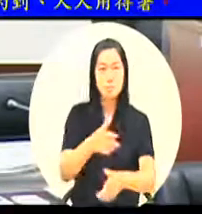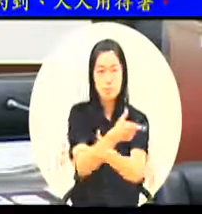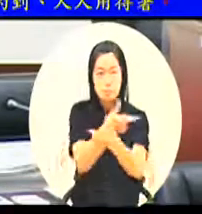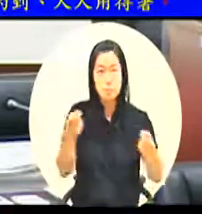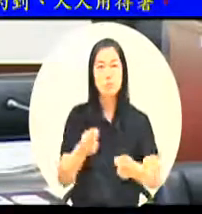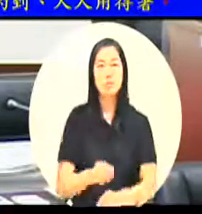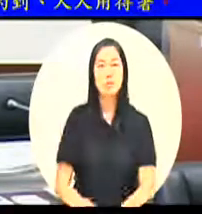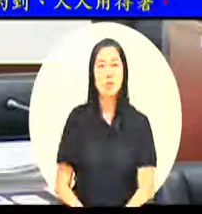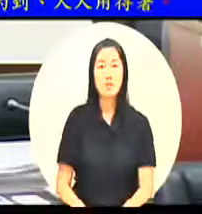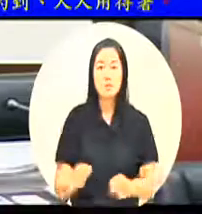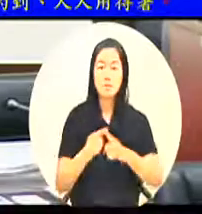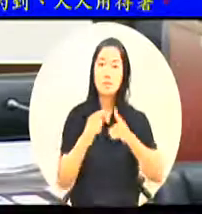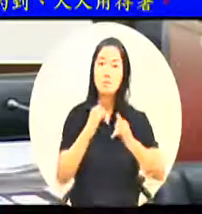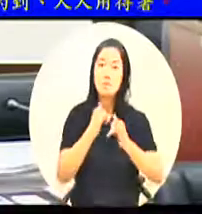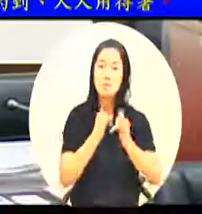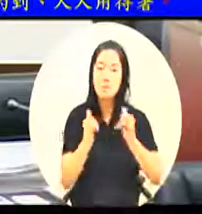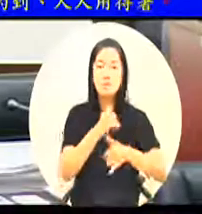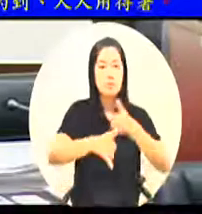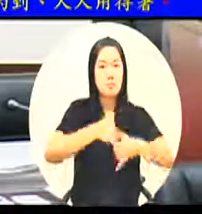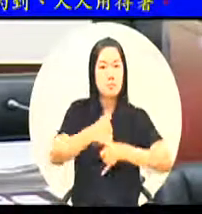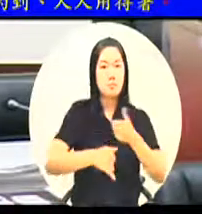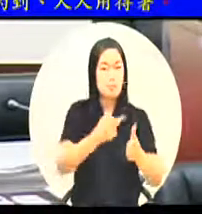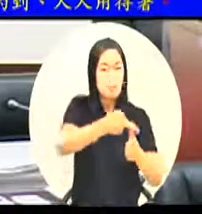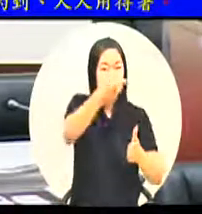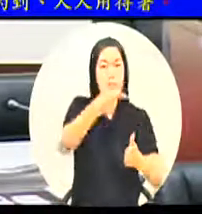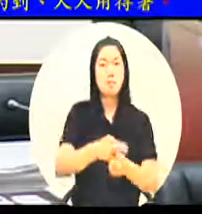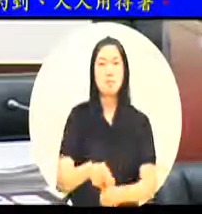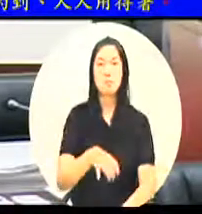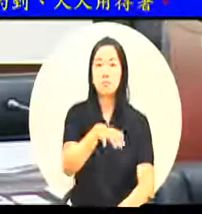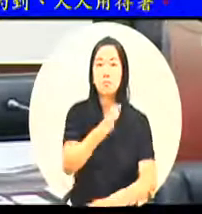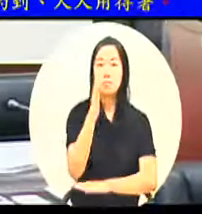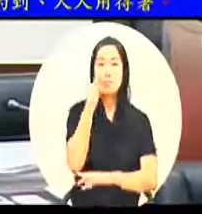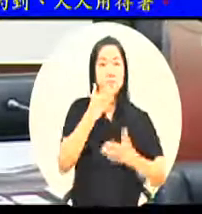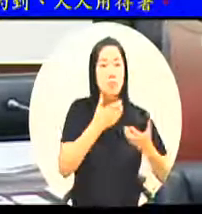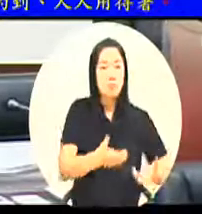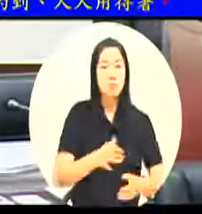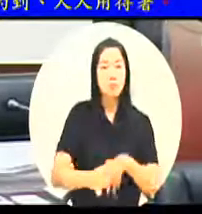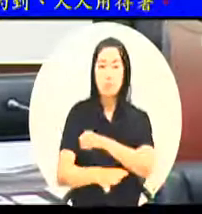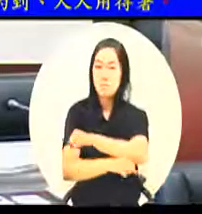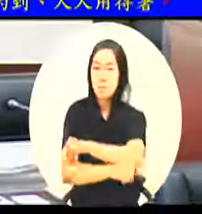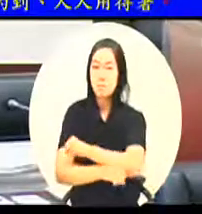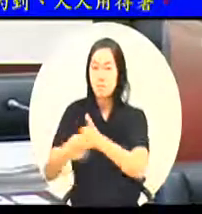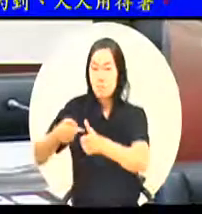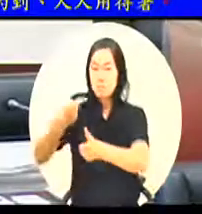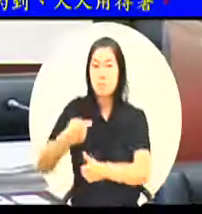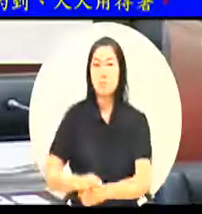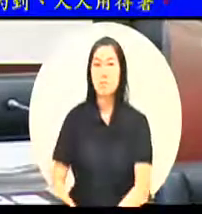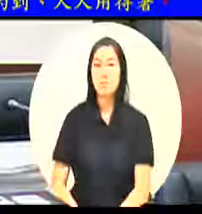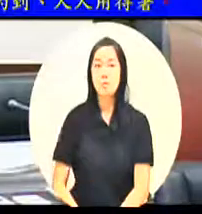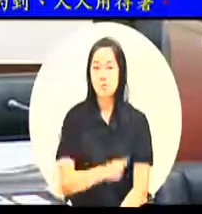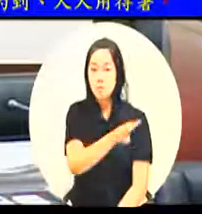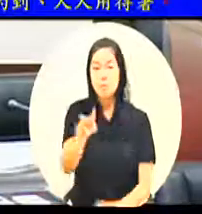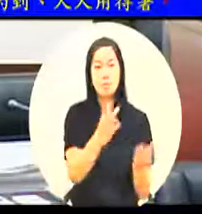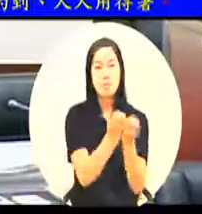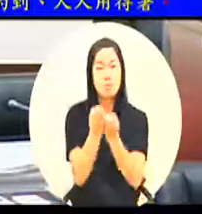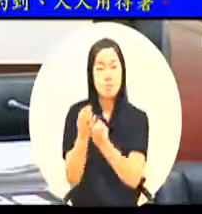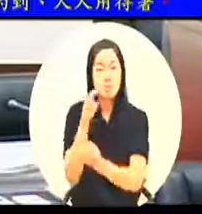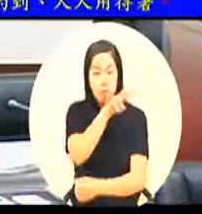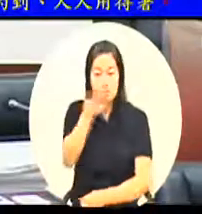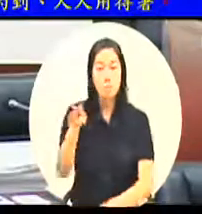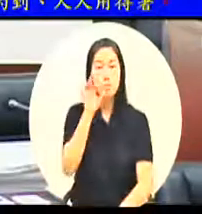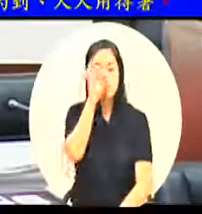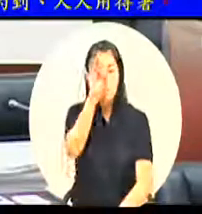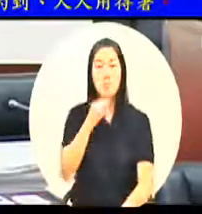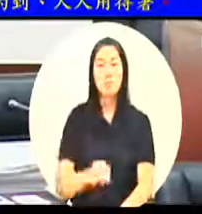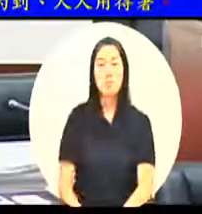民生摆第一，地方为重，基层为先，因为他时时看得到，人人用得